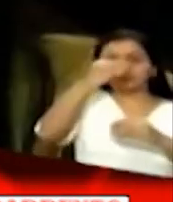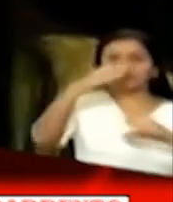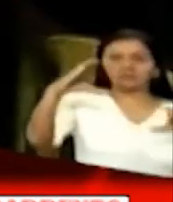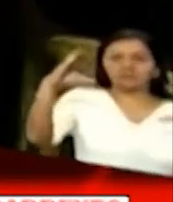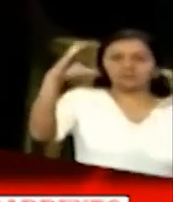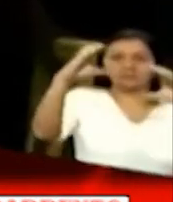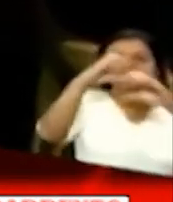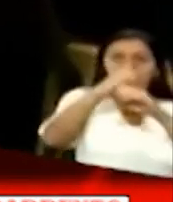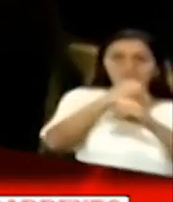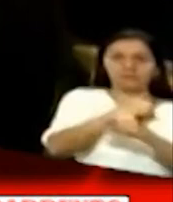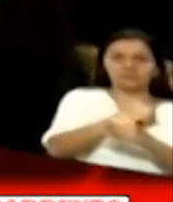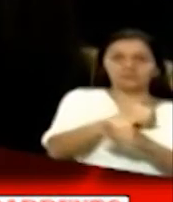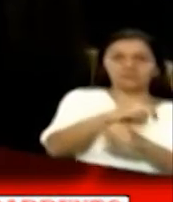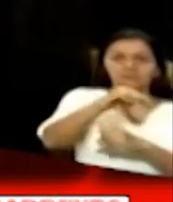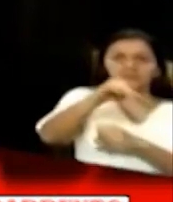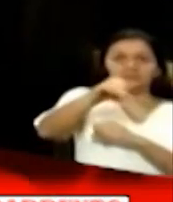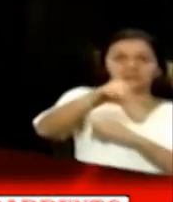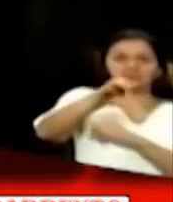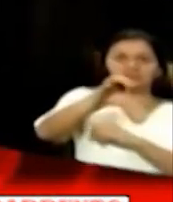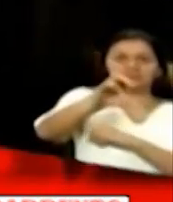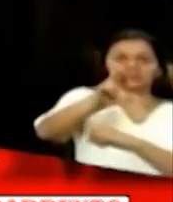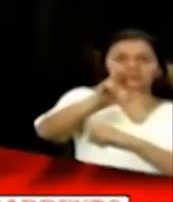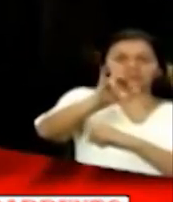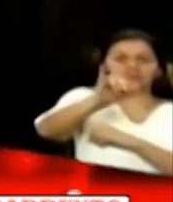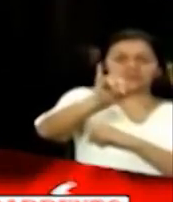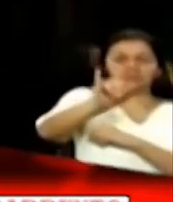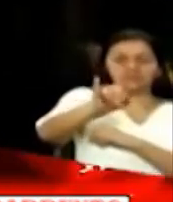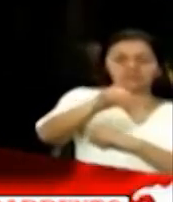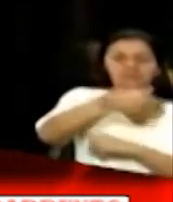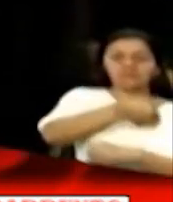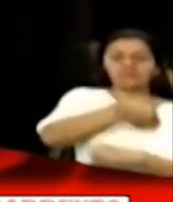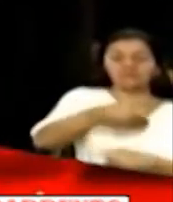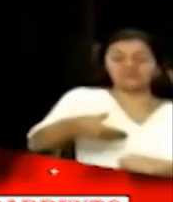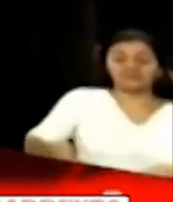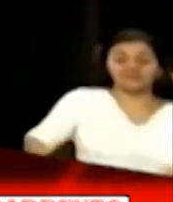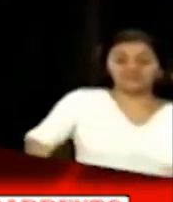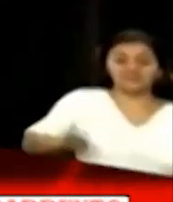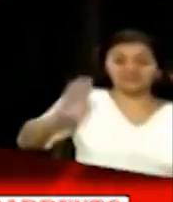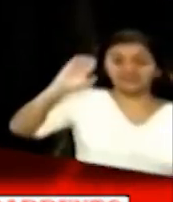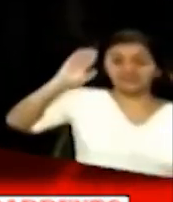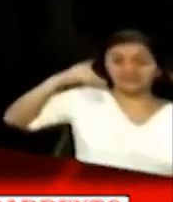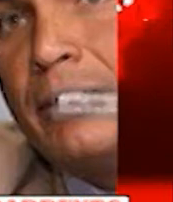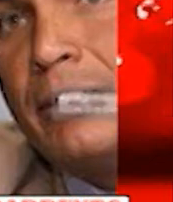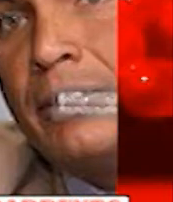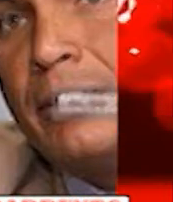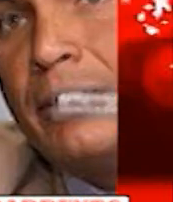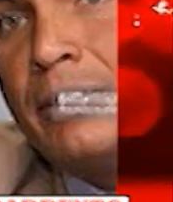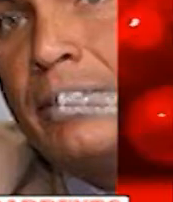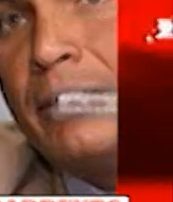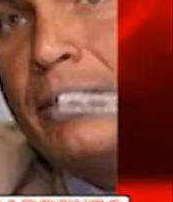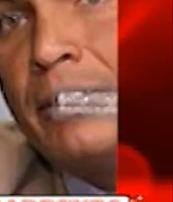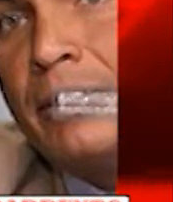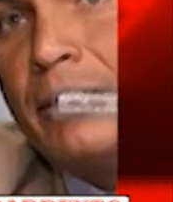della CIA, nonostante fosse anche il leader del Partito Colorado. Il presidente